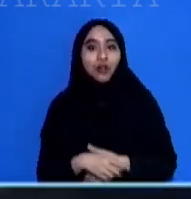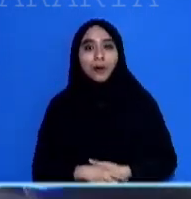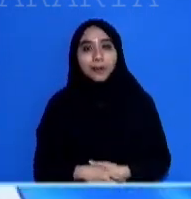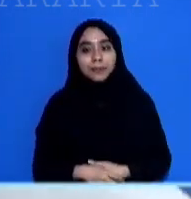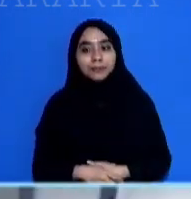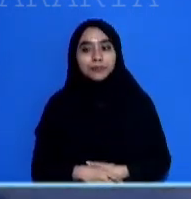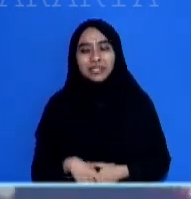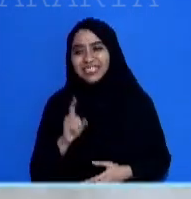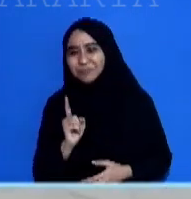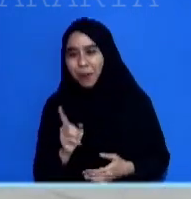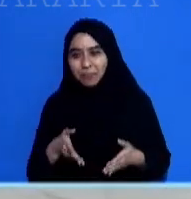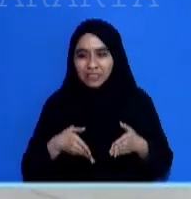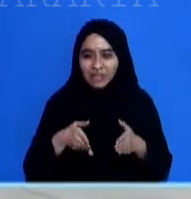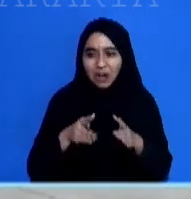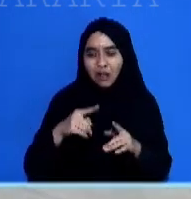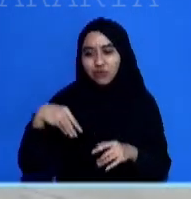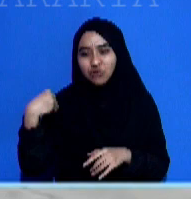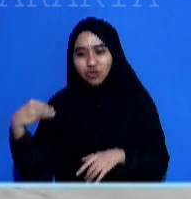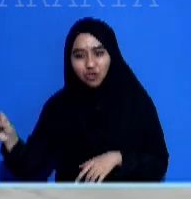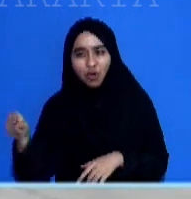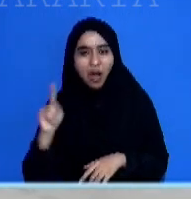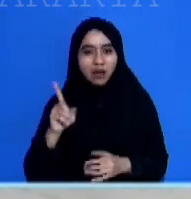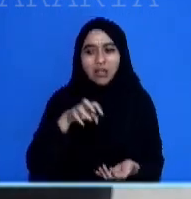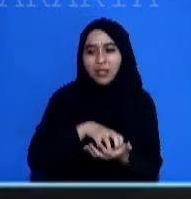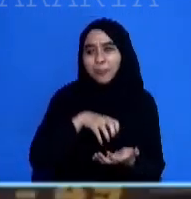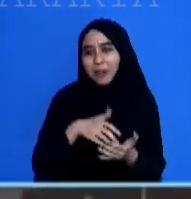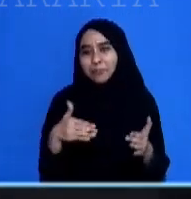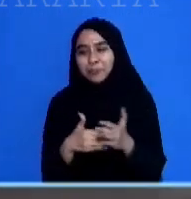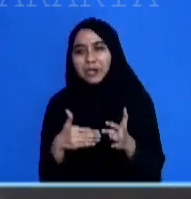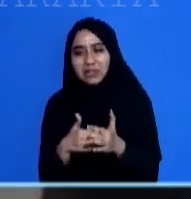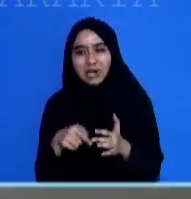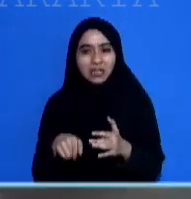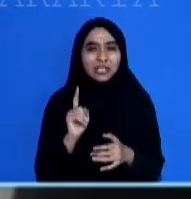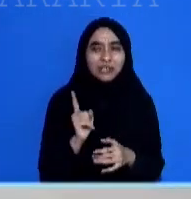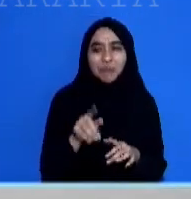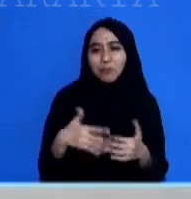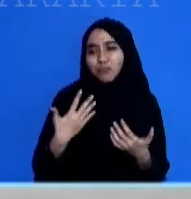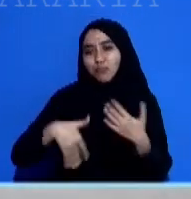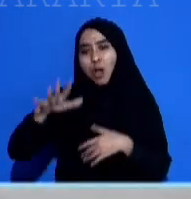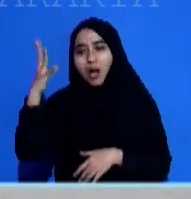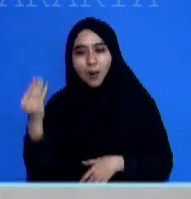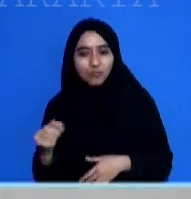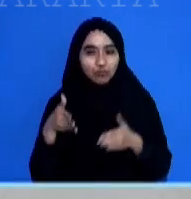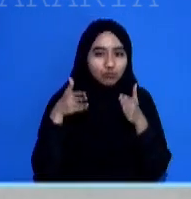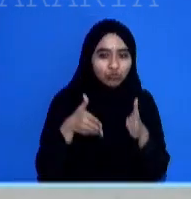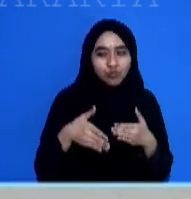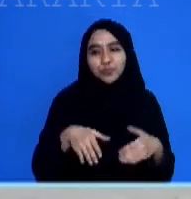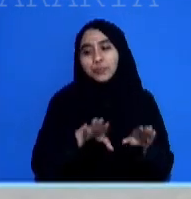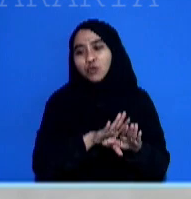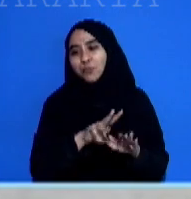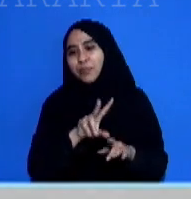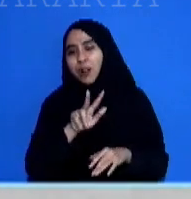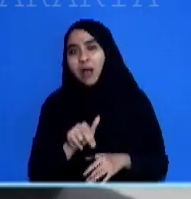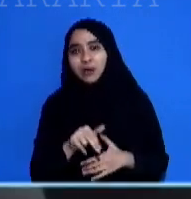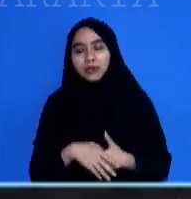karena jalan bebas hambatan itu tidak ada rest area mengingat setelah arus mudik dan balik lebaran untuk jalur fungsional ditutup kembali demikian